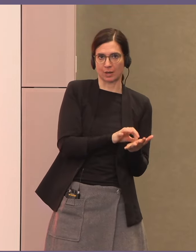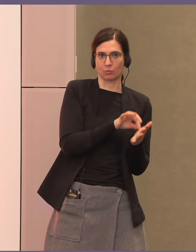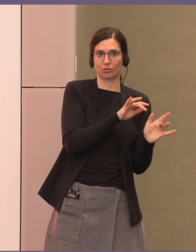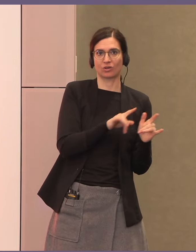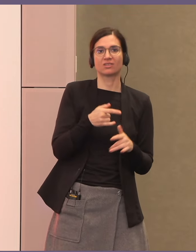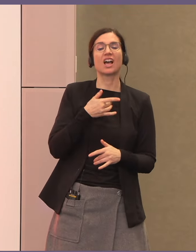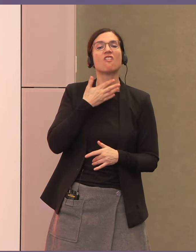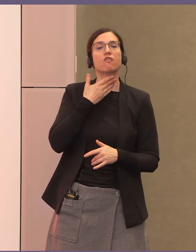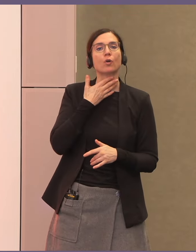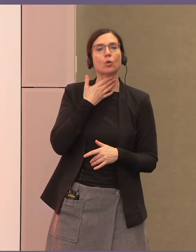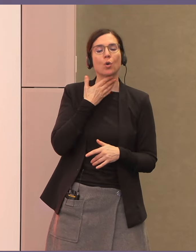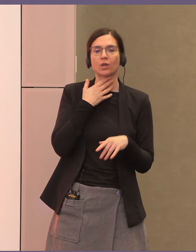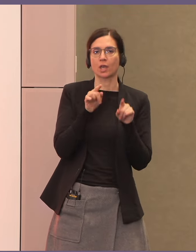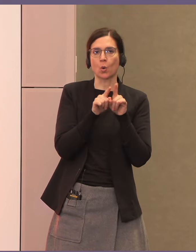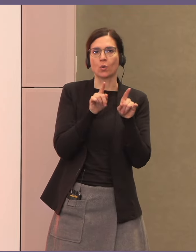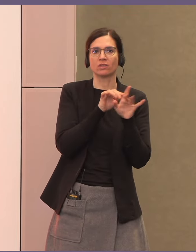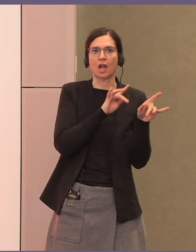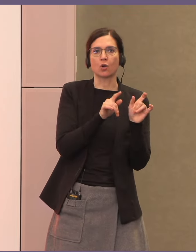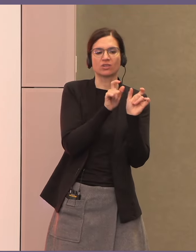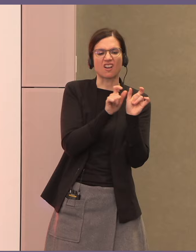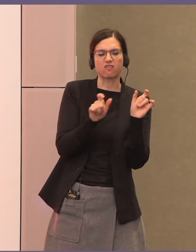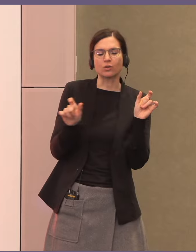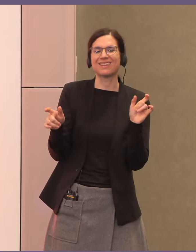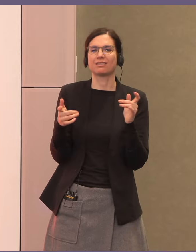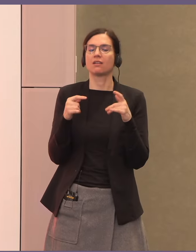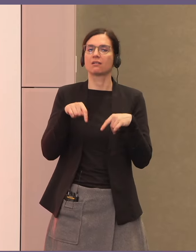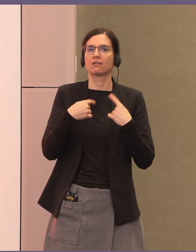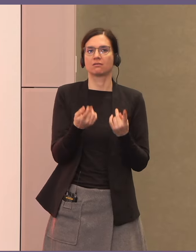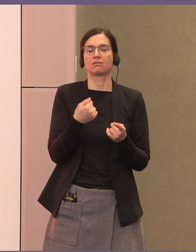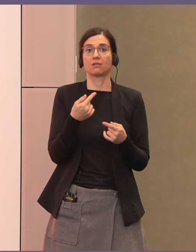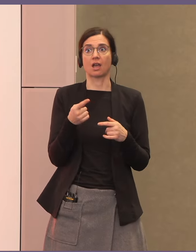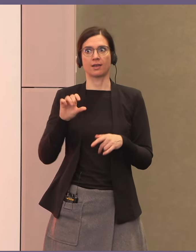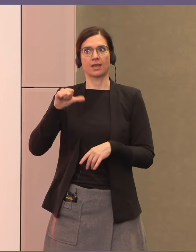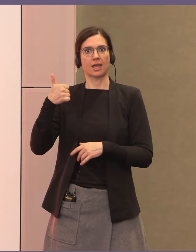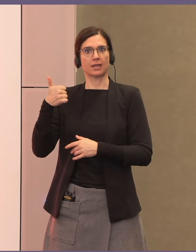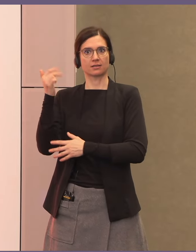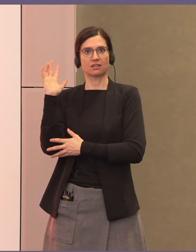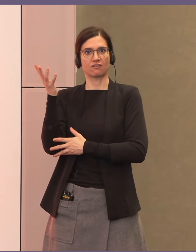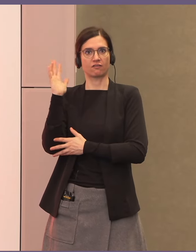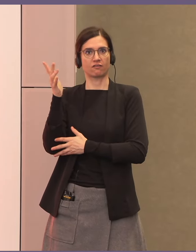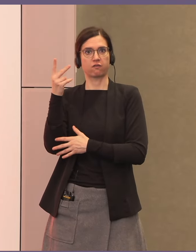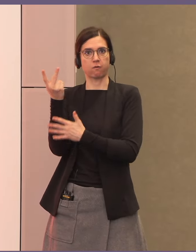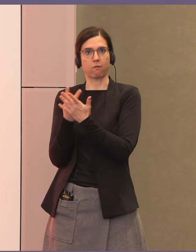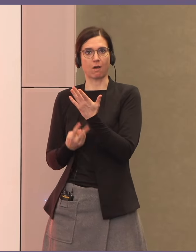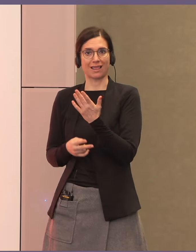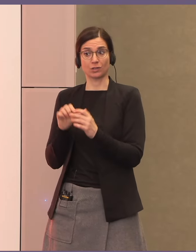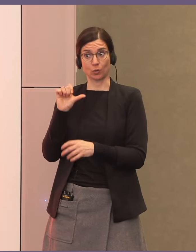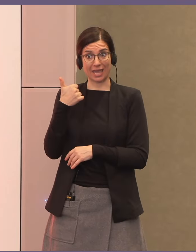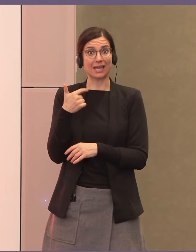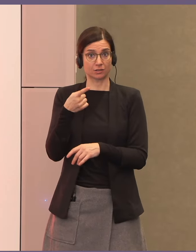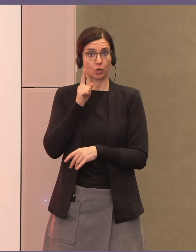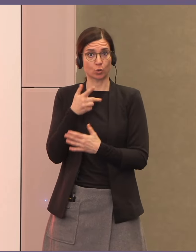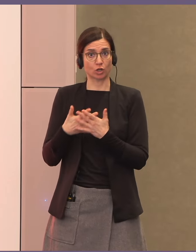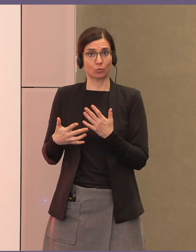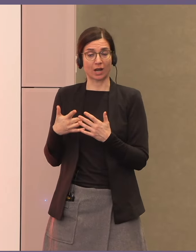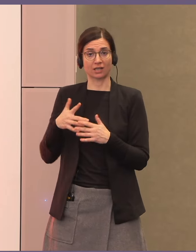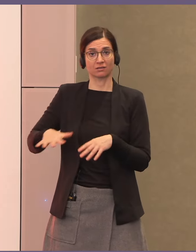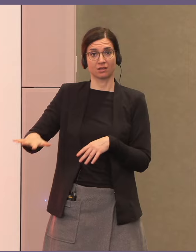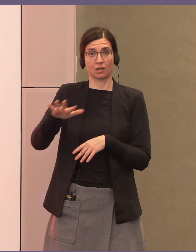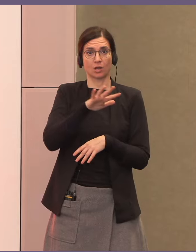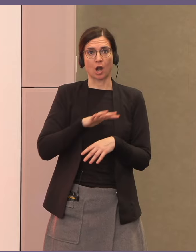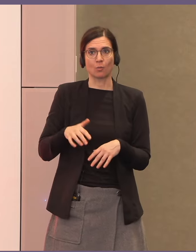Phonologie und der Phonetik. Richters Antrittsvorlesung, die erste im deutschsprachigen Raum übrigens, wurde von